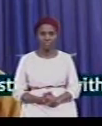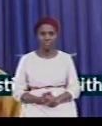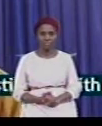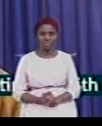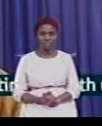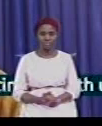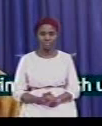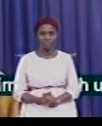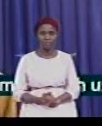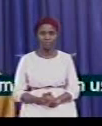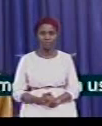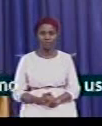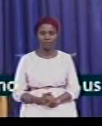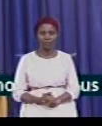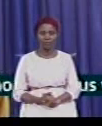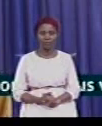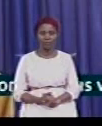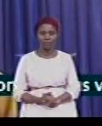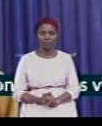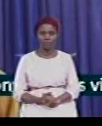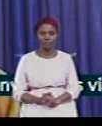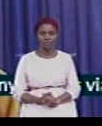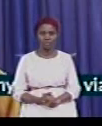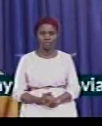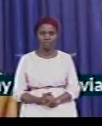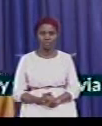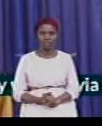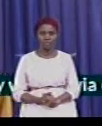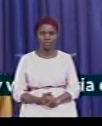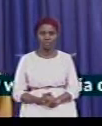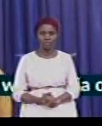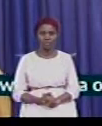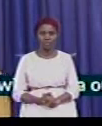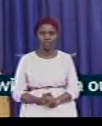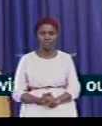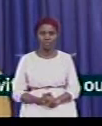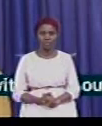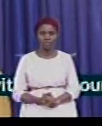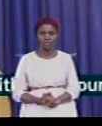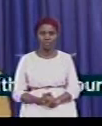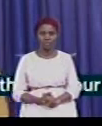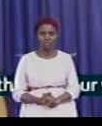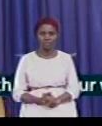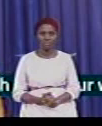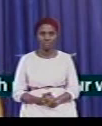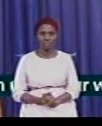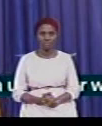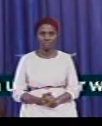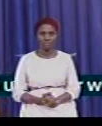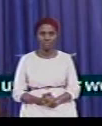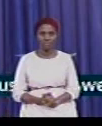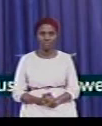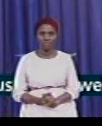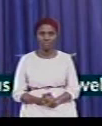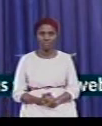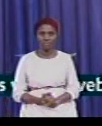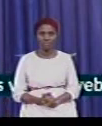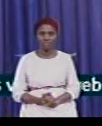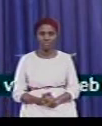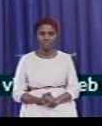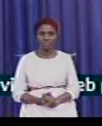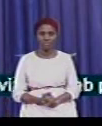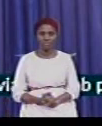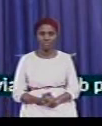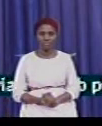nya nkwajie. Na mese ay. Yesu ube se nya yale sa. Ena mese ay. Eno se ma enye menine kwa. Ena